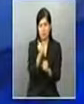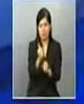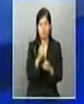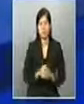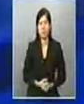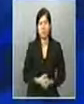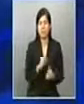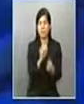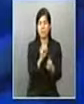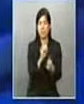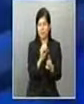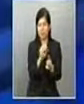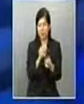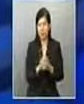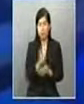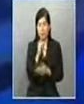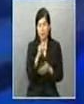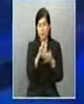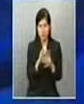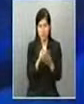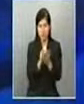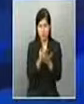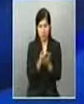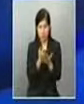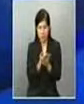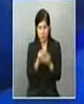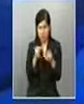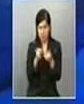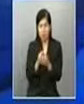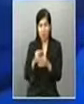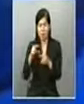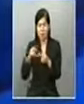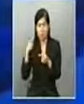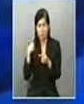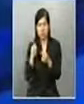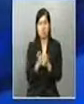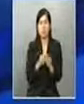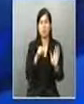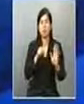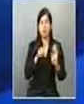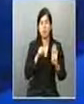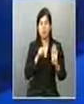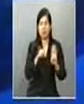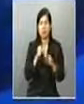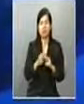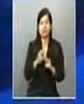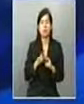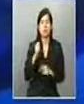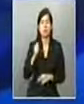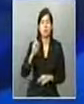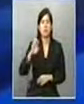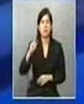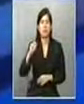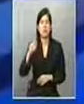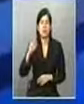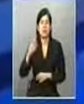ละเอียดกันสักนิดนะคะเมื่อสักครู่นี้บอกถึงหุ้นปันผลนะคะอินทัศประกาศจ่ายปันผล2.47 บาทนะคะสำหรับใครที่อยากจะเลือกลงทุนก็ถือว่า